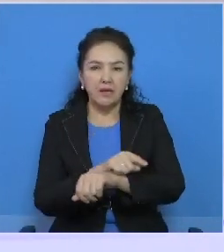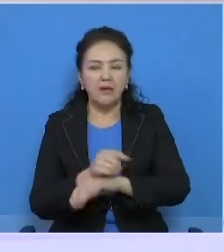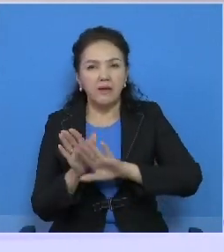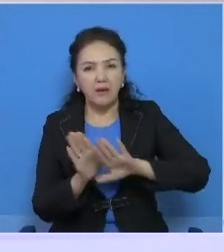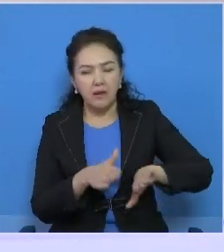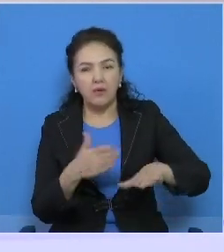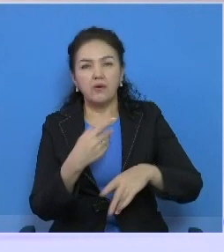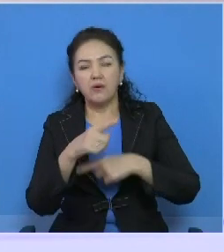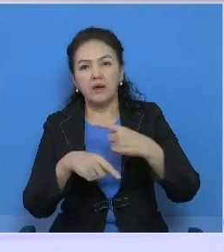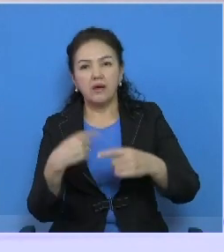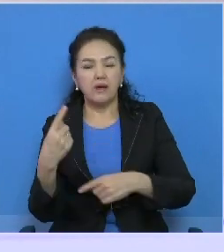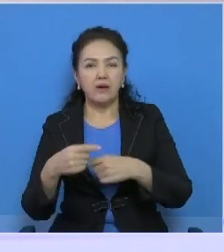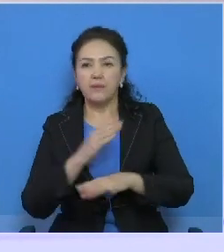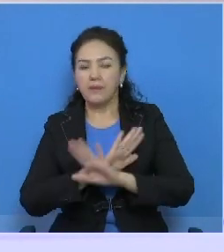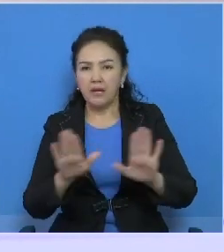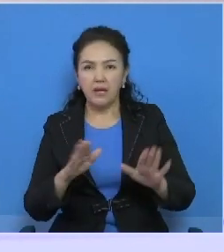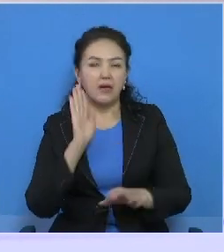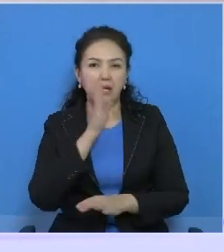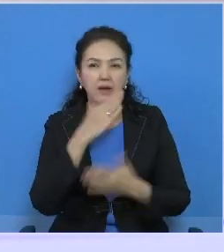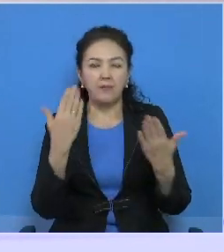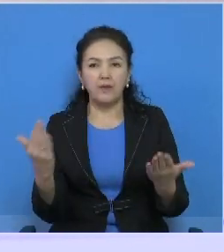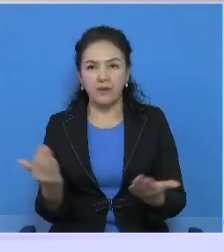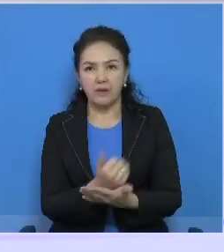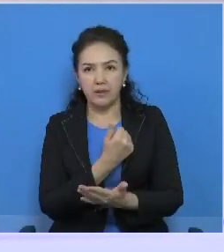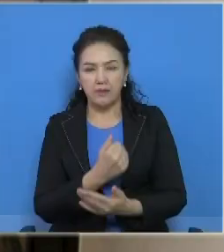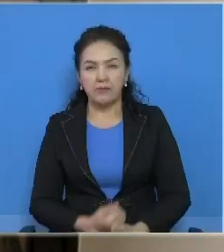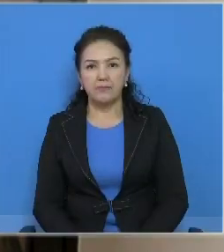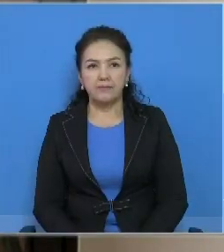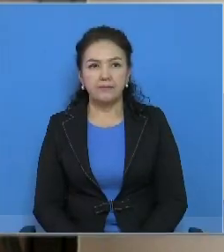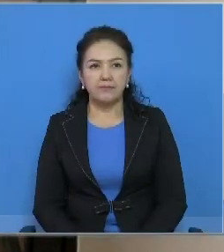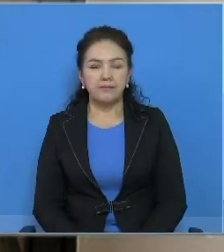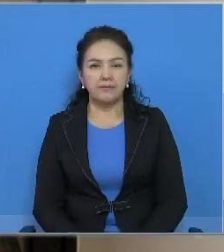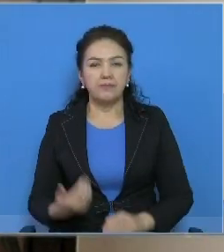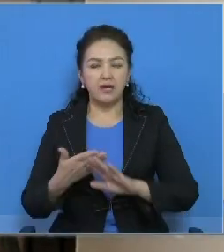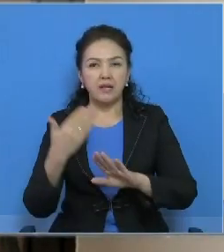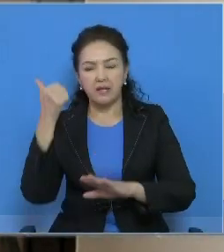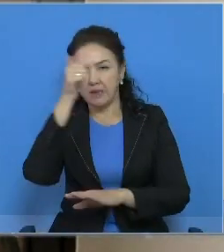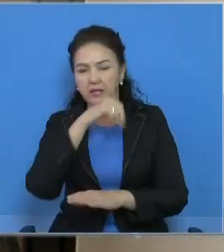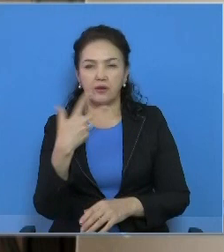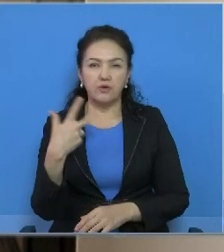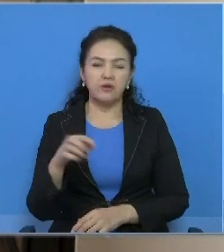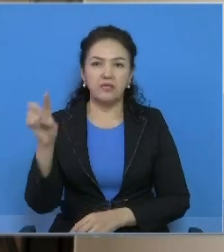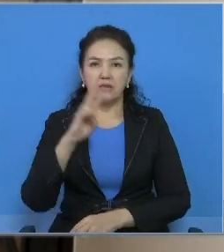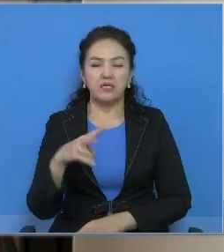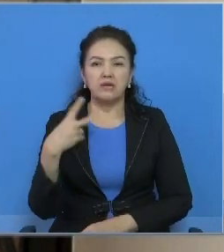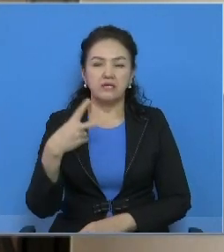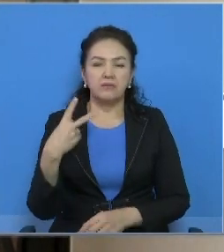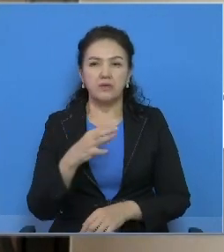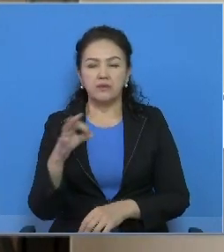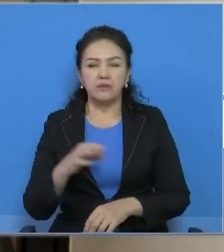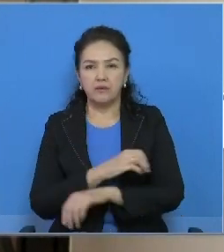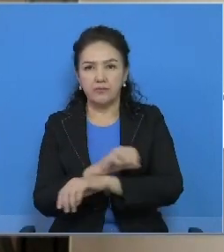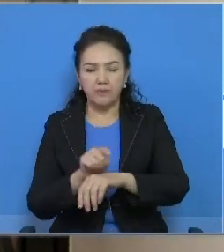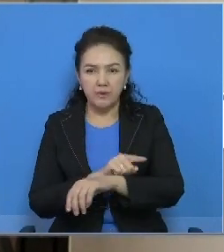қайта оралмаған, кешеден бері іздеуде жүрген ана бүгін табылды. Ағымдағы жылдың 3-ші қараша күні сағат 20:00 шамасында белгісіз